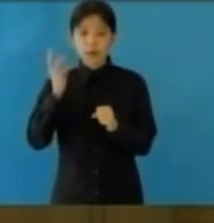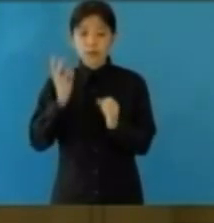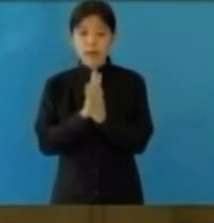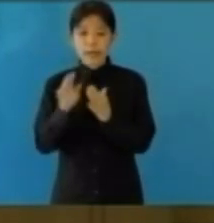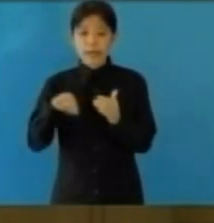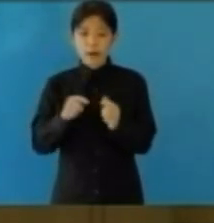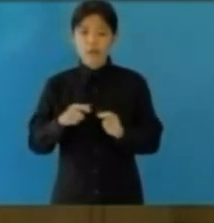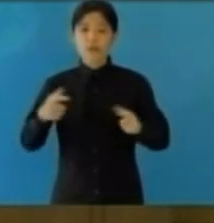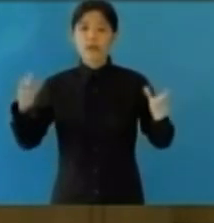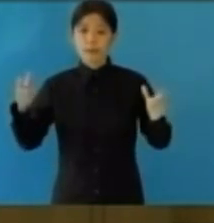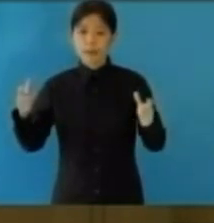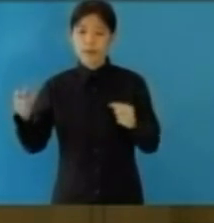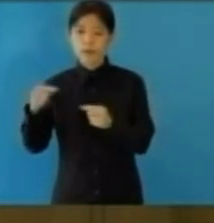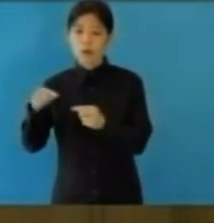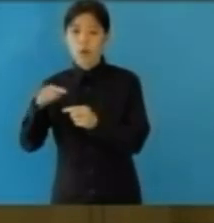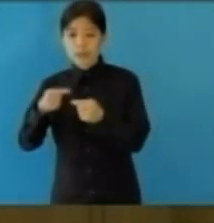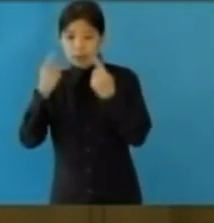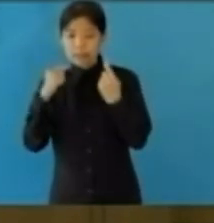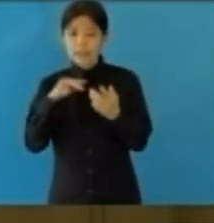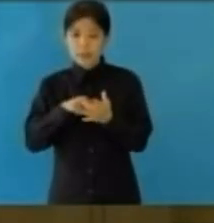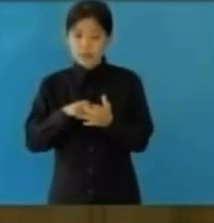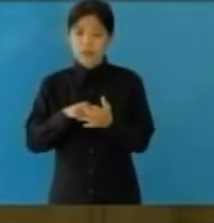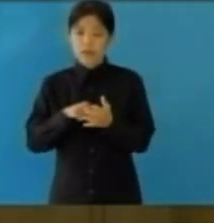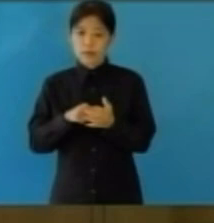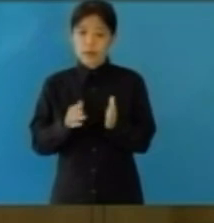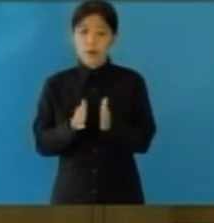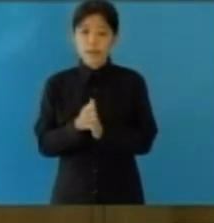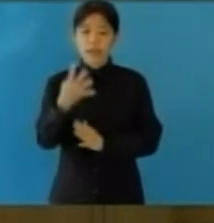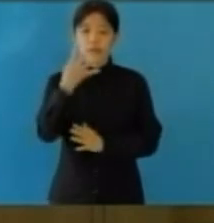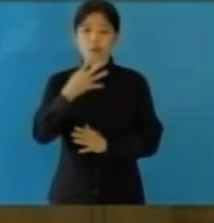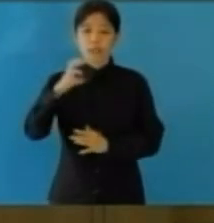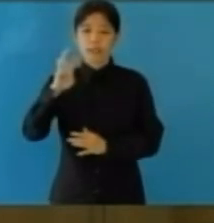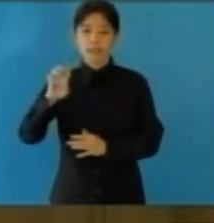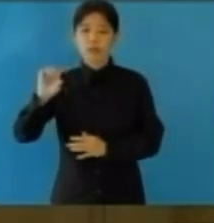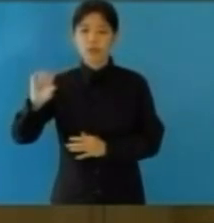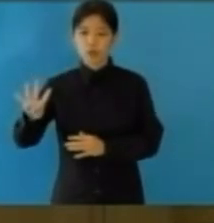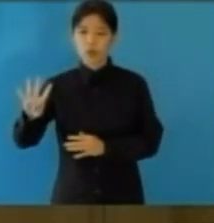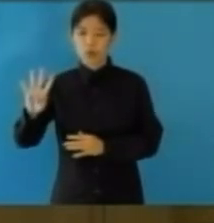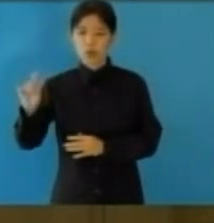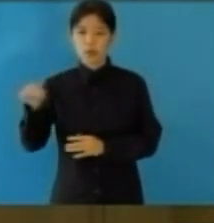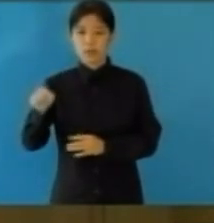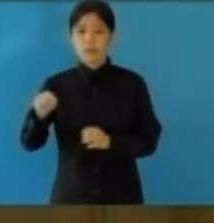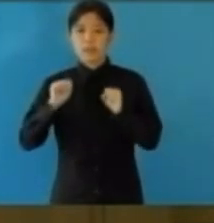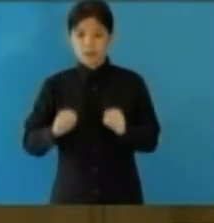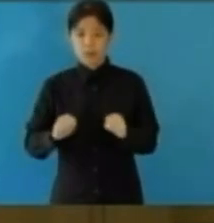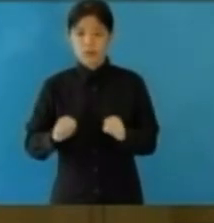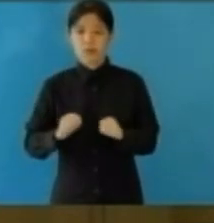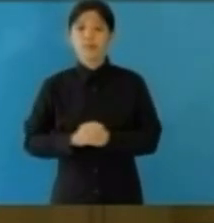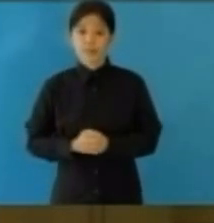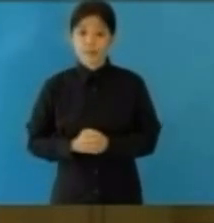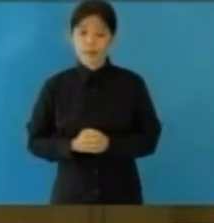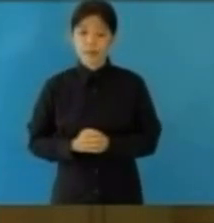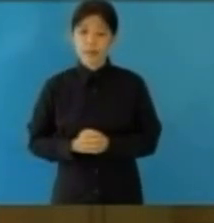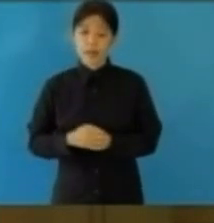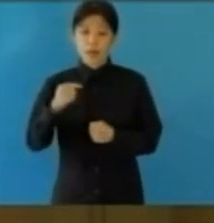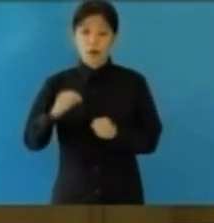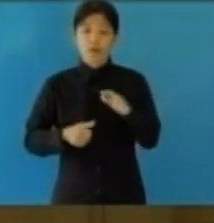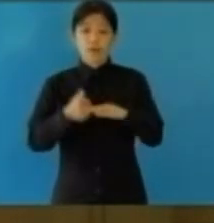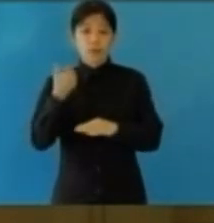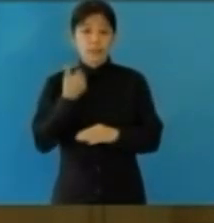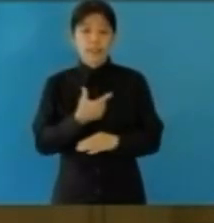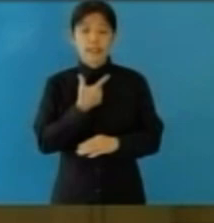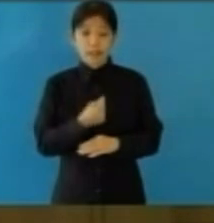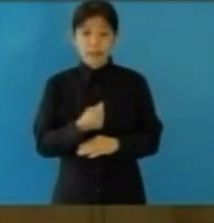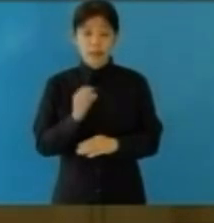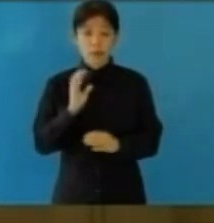私立を含めて小中高校生で4034名なんですよ。そこで今年4月に教育長に就任されました児童所教育長に伺います。